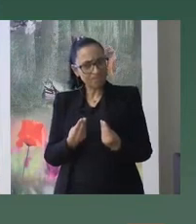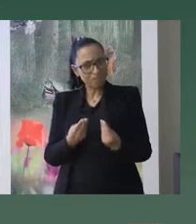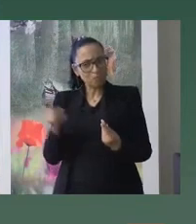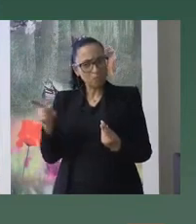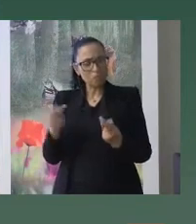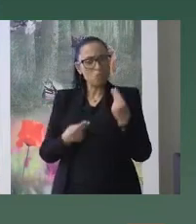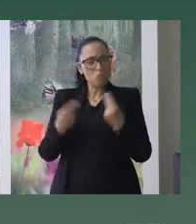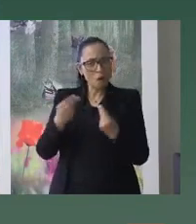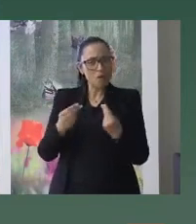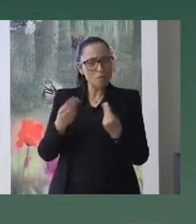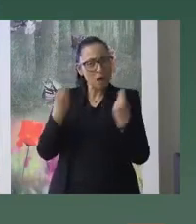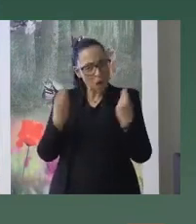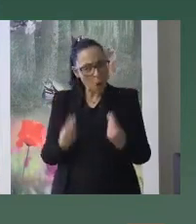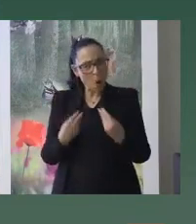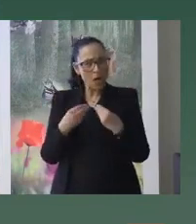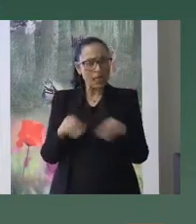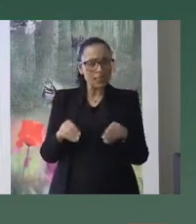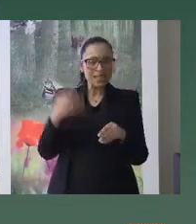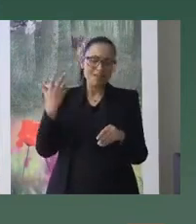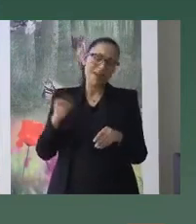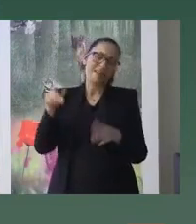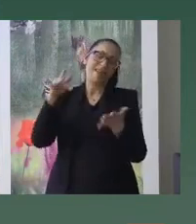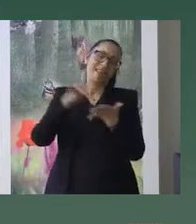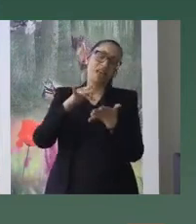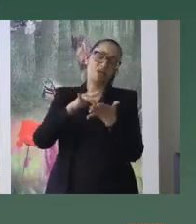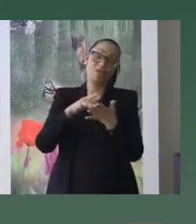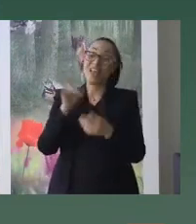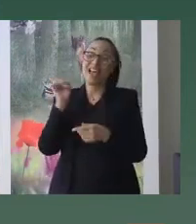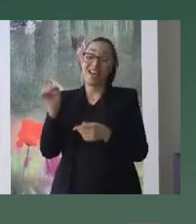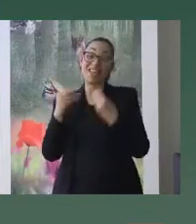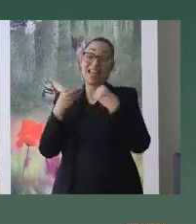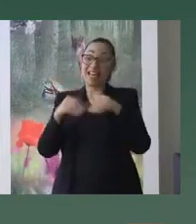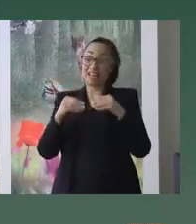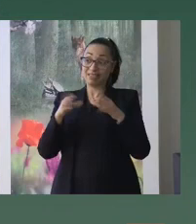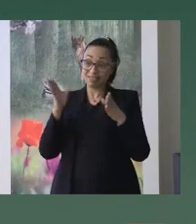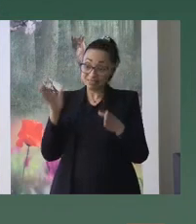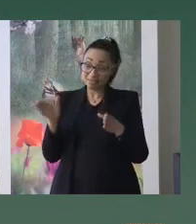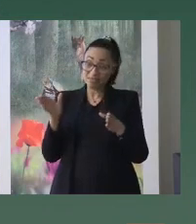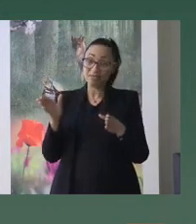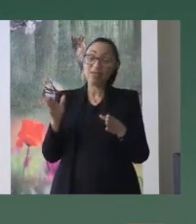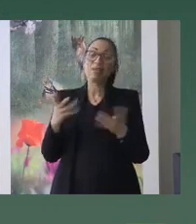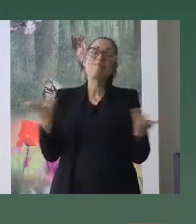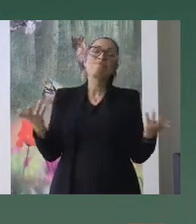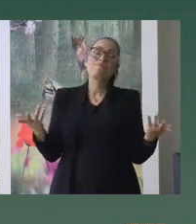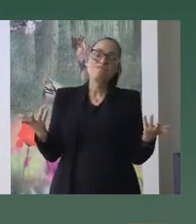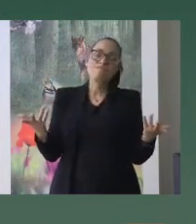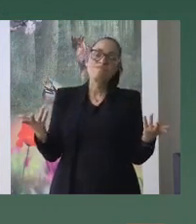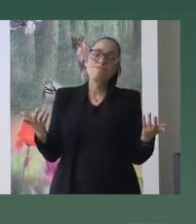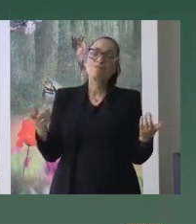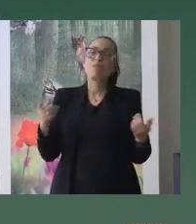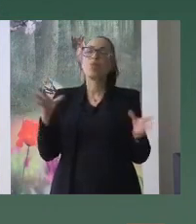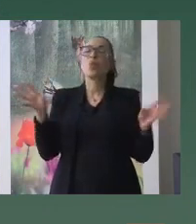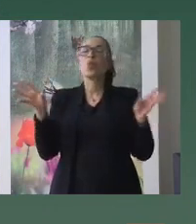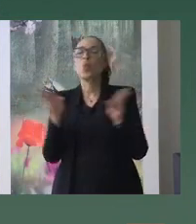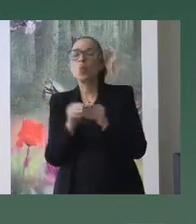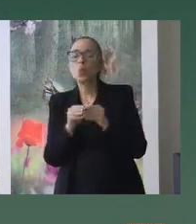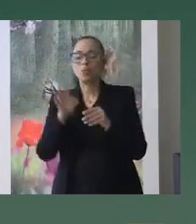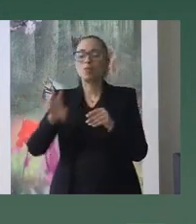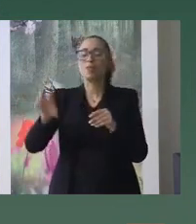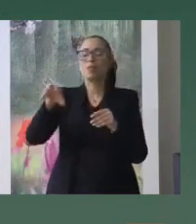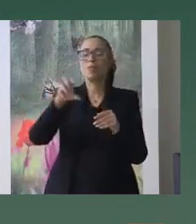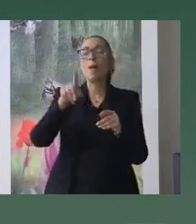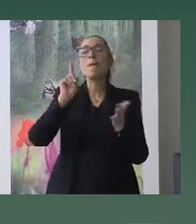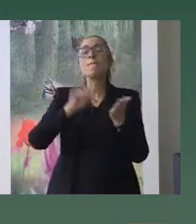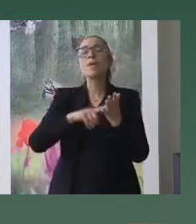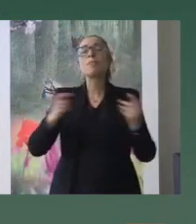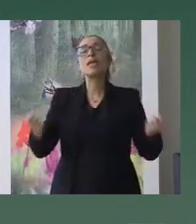Καταλαβαίνετε το πρόβλημα που υπάρχει στο κέντρο. Κοιτάξτε, σε αυτές τις λύσεις που είναι τόσο, αν θέλετε, μεγάλου βεληνικούς, πρέπει να